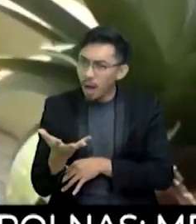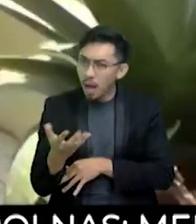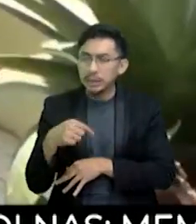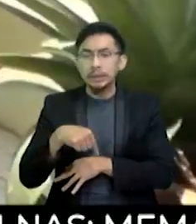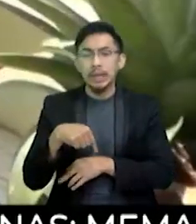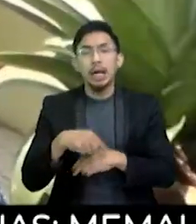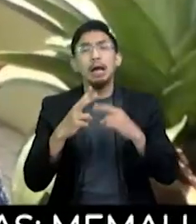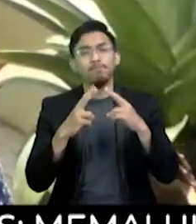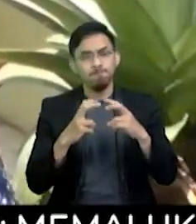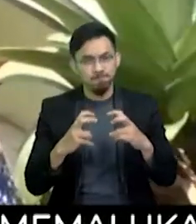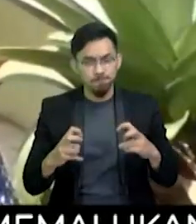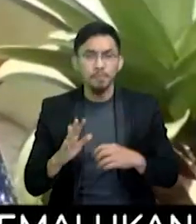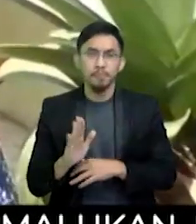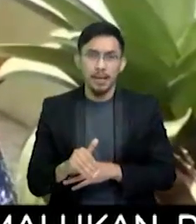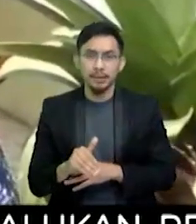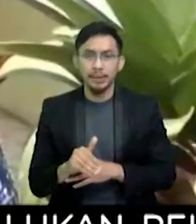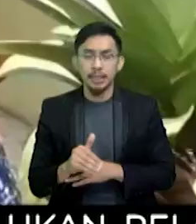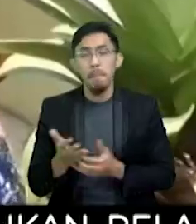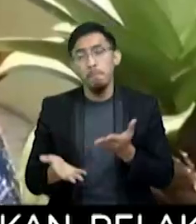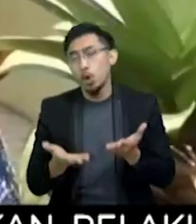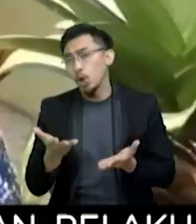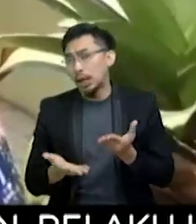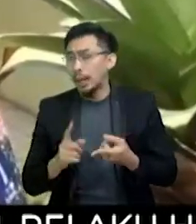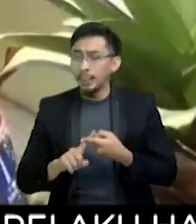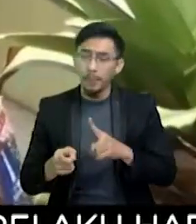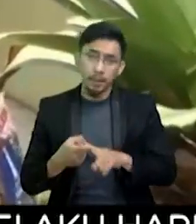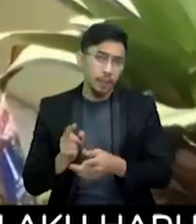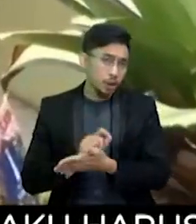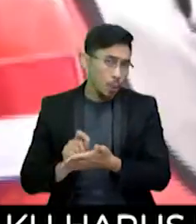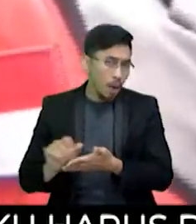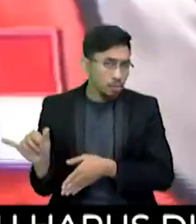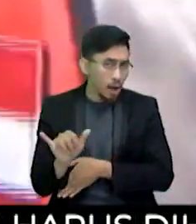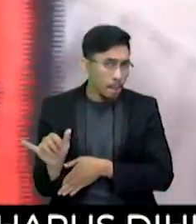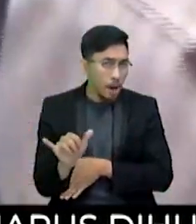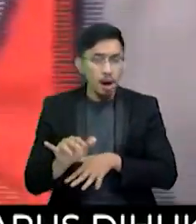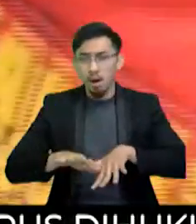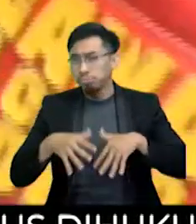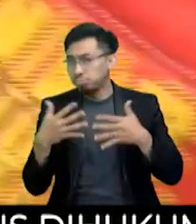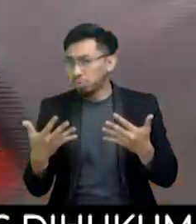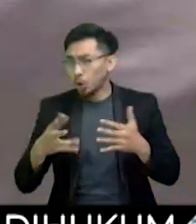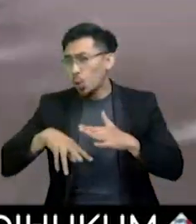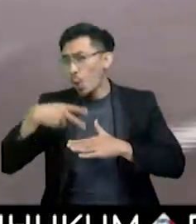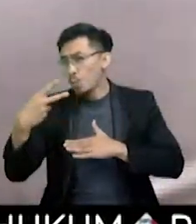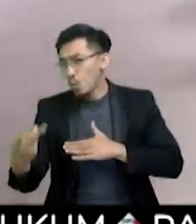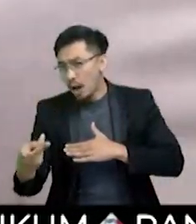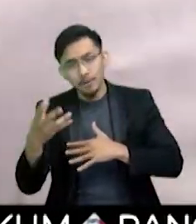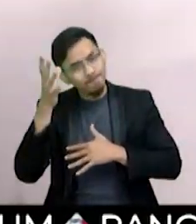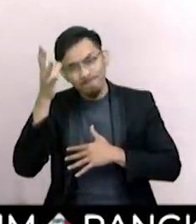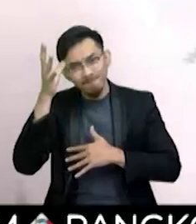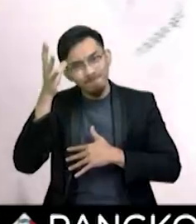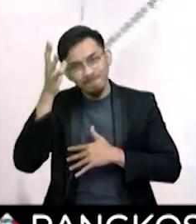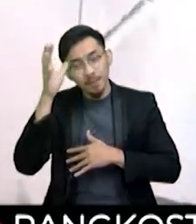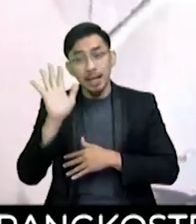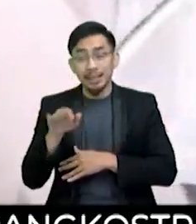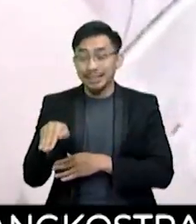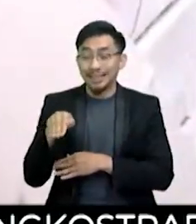ya, bisa jadi dari tempat PTM-nya atau tempat pergaulan anak tersebut. Petugas akan kembali mendatangi rumah ZF esok hari